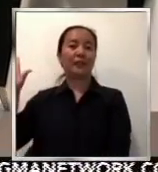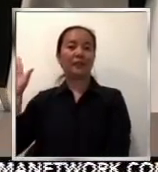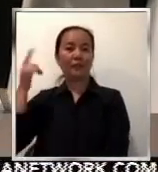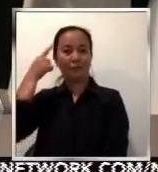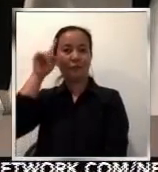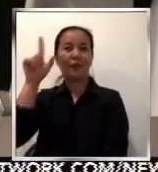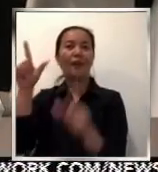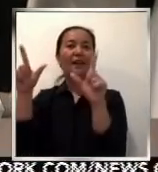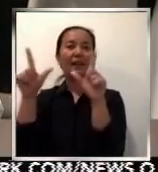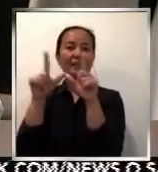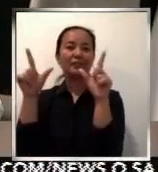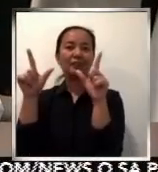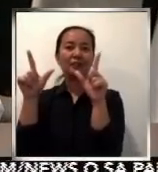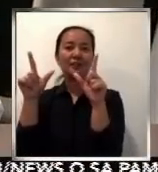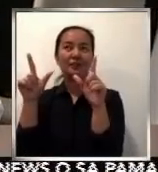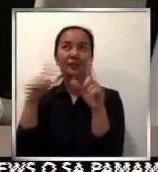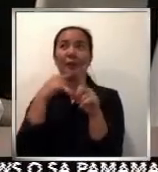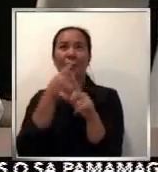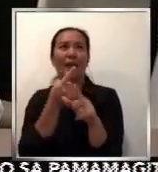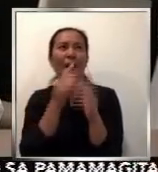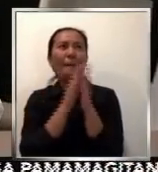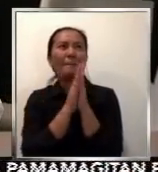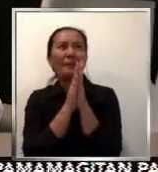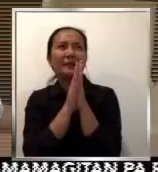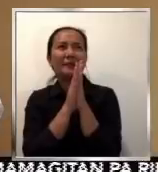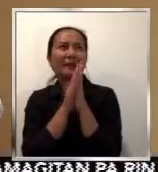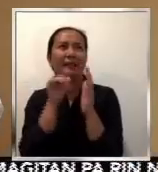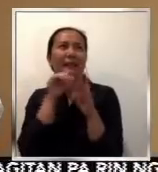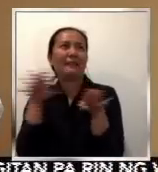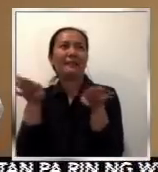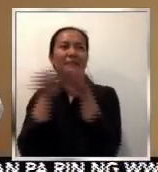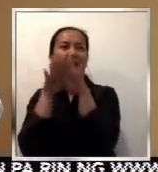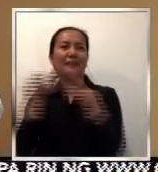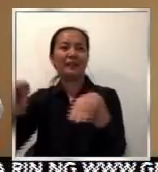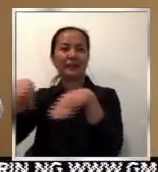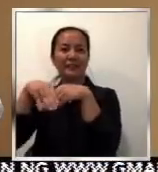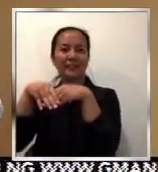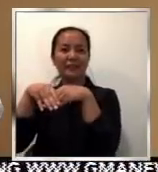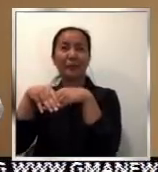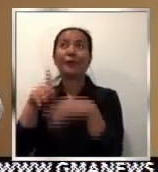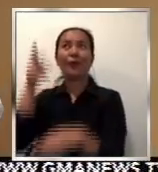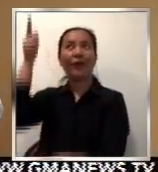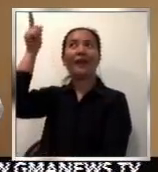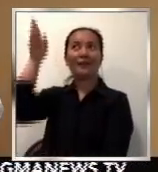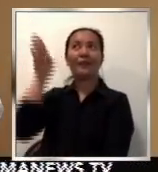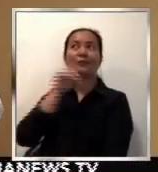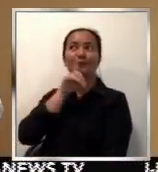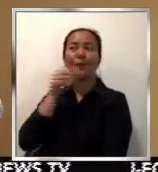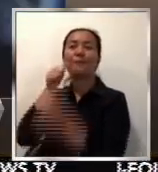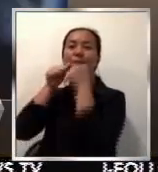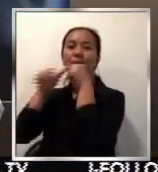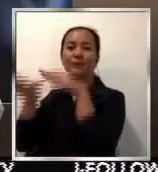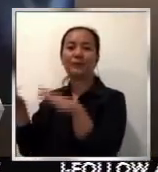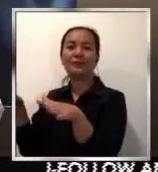sana masabay ang oath taking sa kanyang kasal. Dininig naman ni Lord ang kanyang dasal at nangyari ang oath